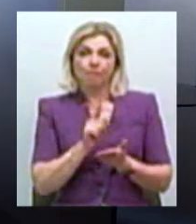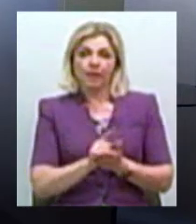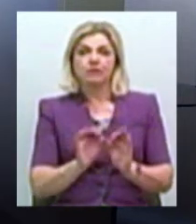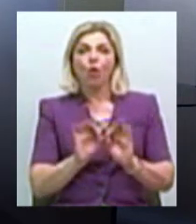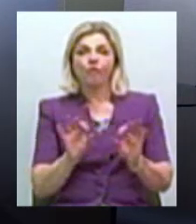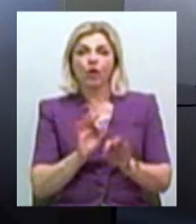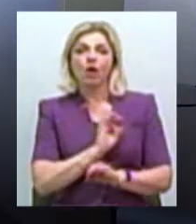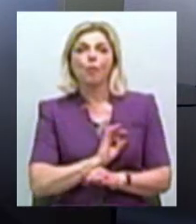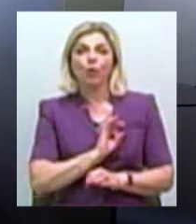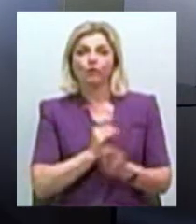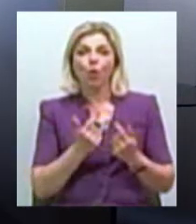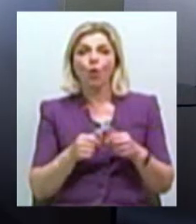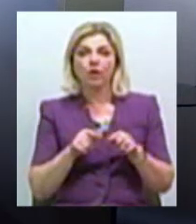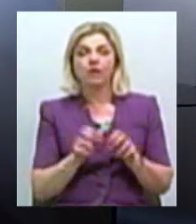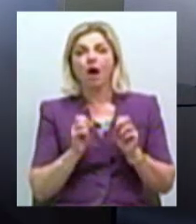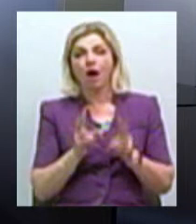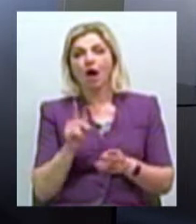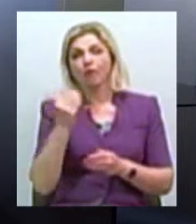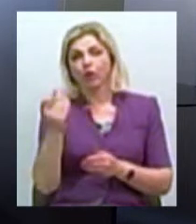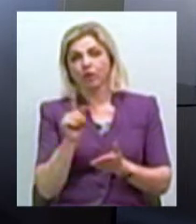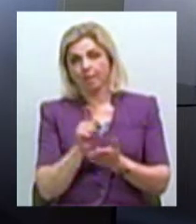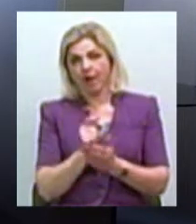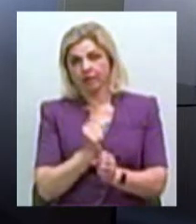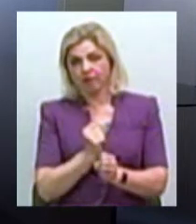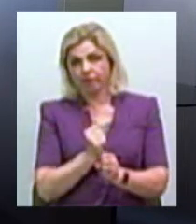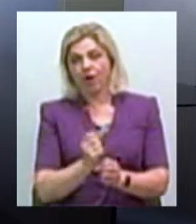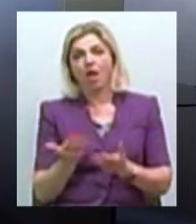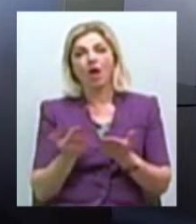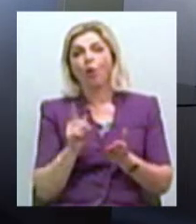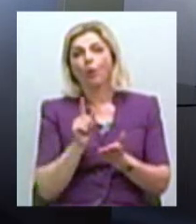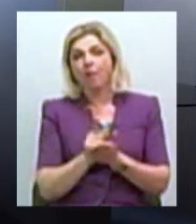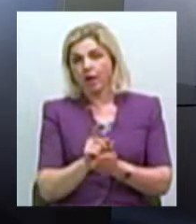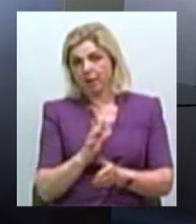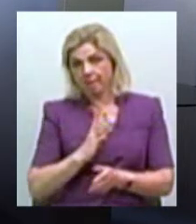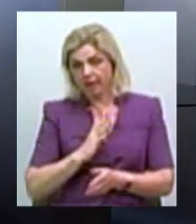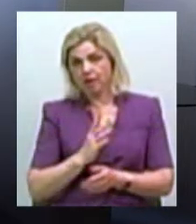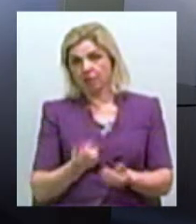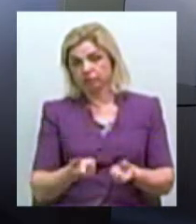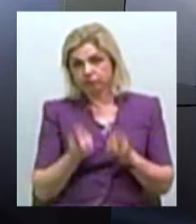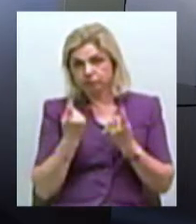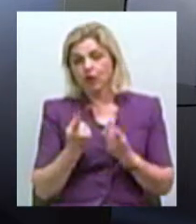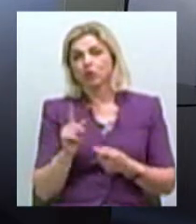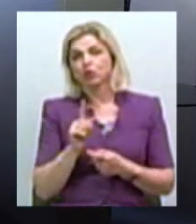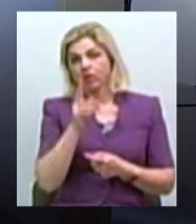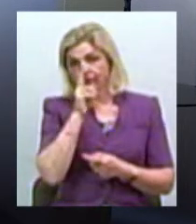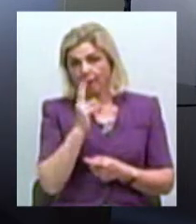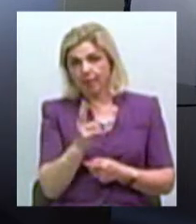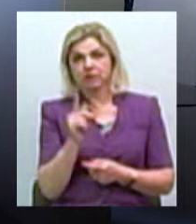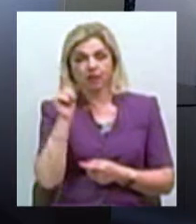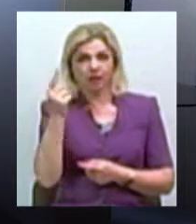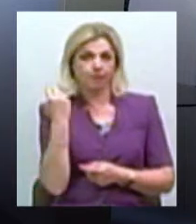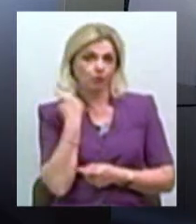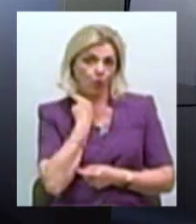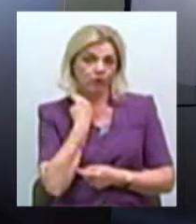спілкові організації щодо того, як вона має діяти, якою вона має бути, то з'ясували, що там 2 місяці заборгованості,